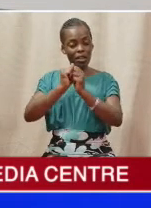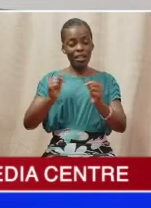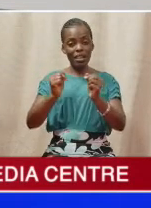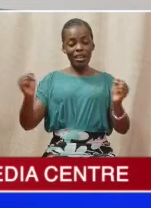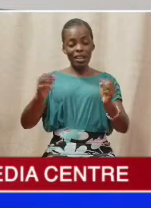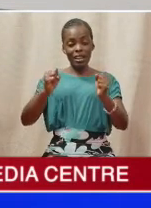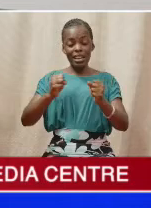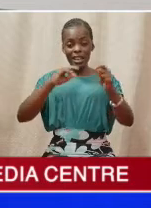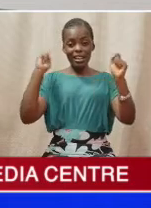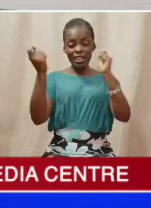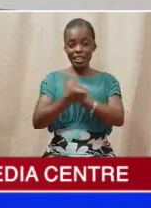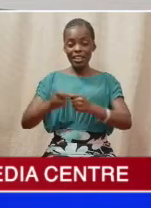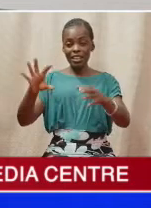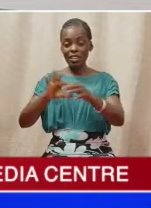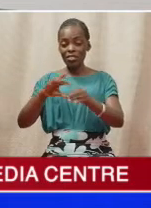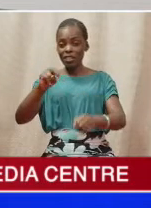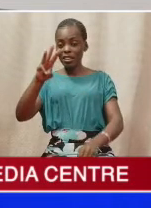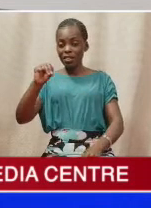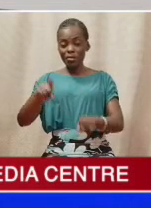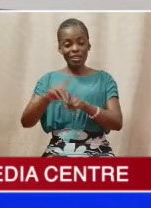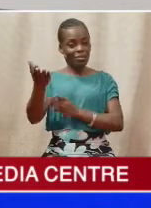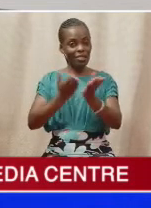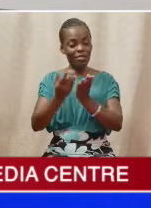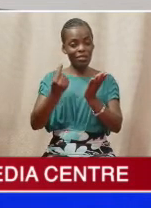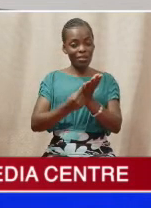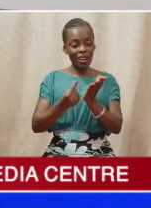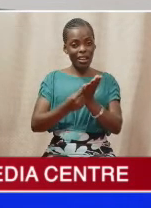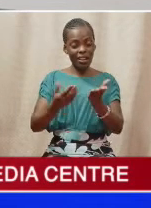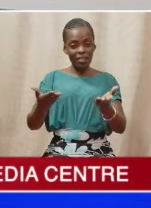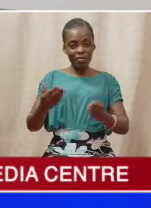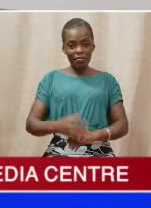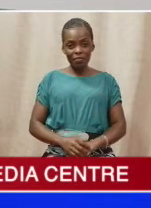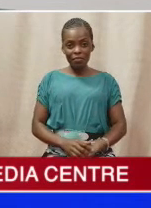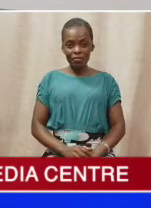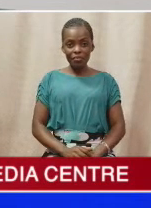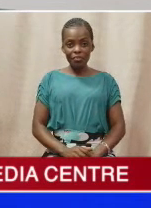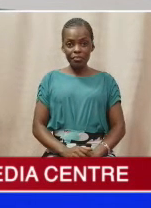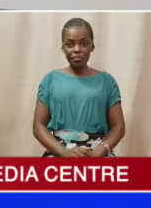basobole okusala eddiiro badde gye bali ate baweereze bannayuganda awatali kusika muguwa.